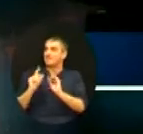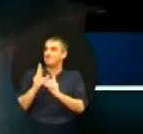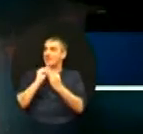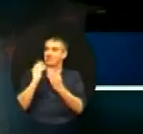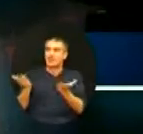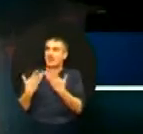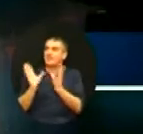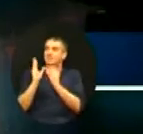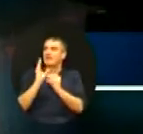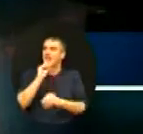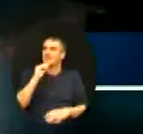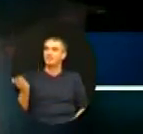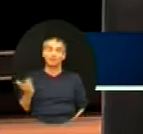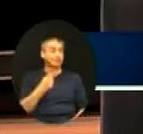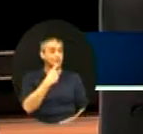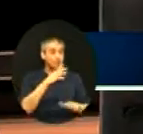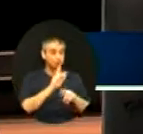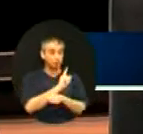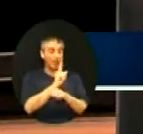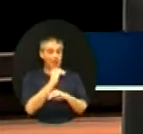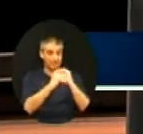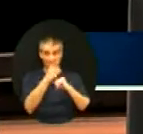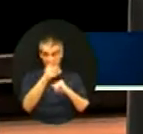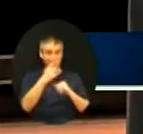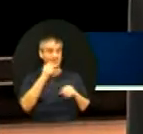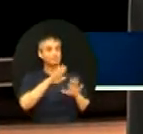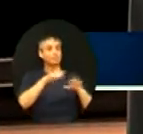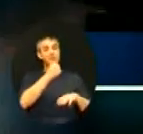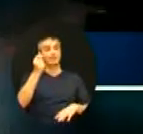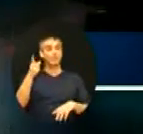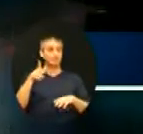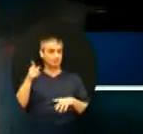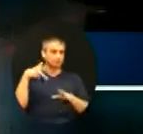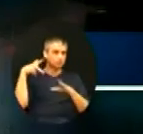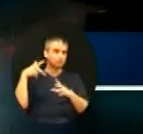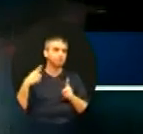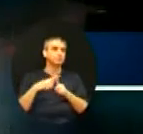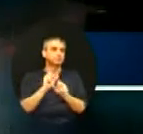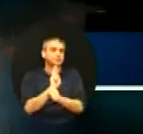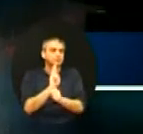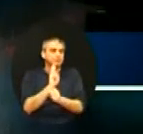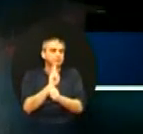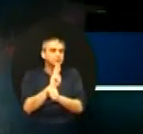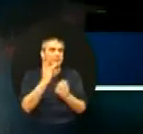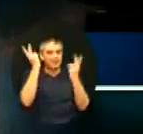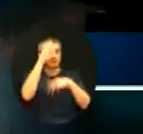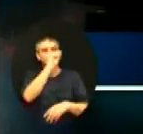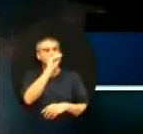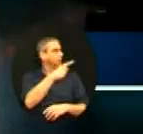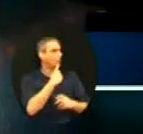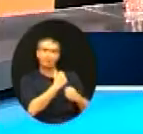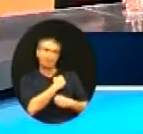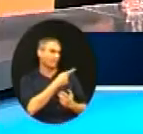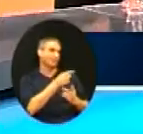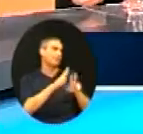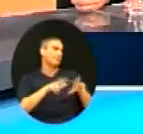ביניים שממשלת הימין, שדוד ביטן הוא יו"ר הקואליציה שלה, מחבקת את שלב הביניים של הסכמי אוסלו.